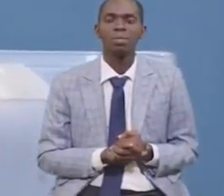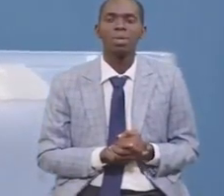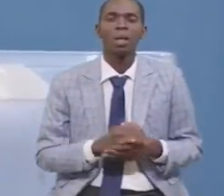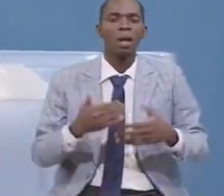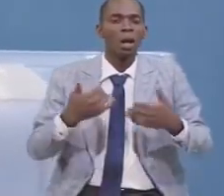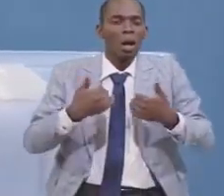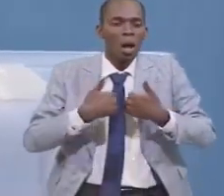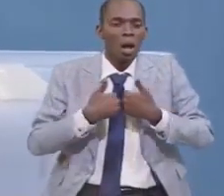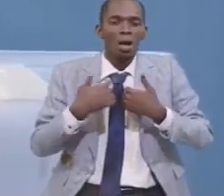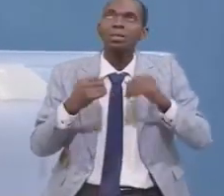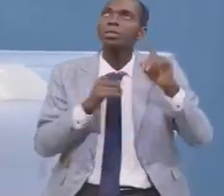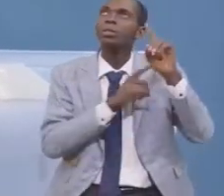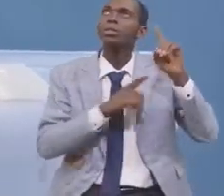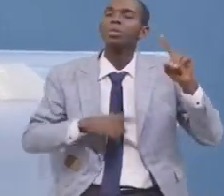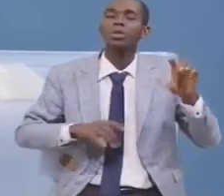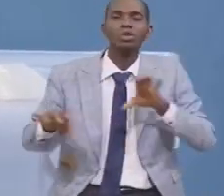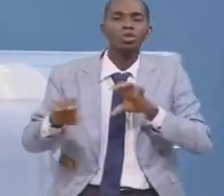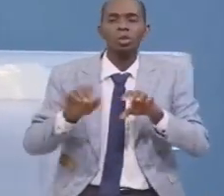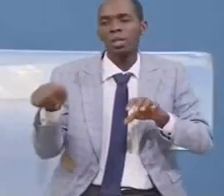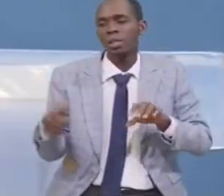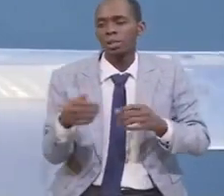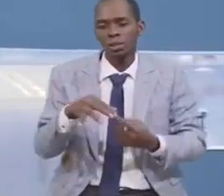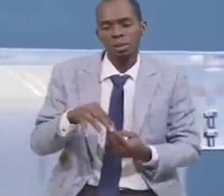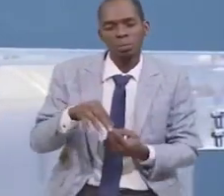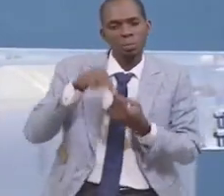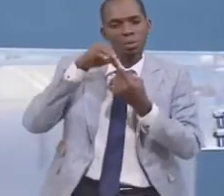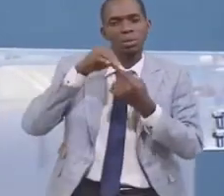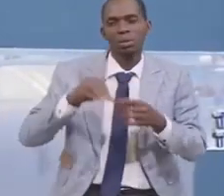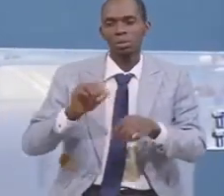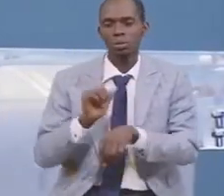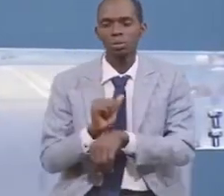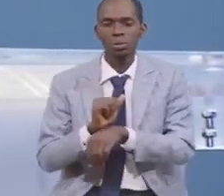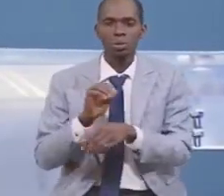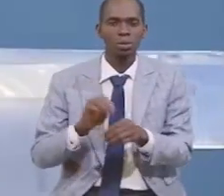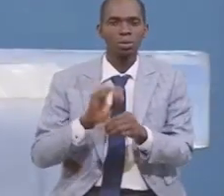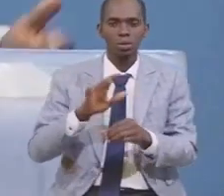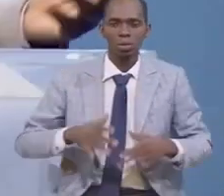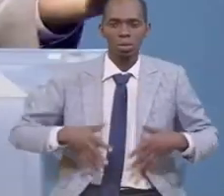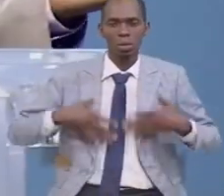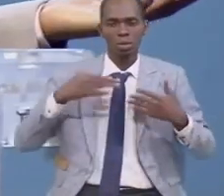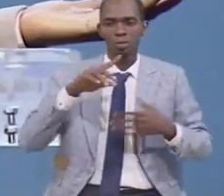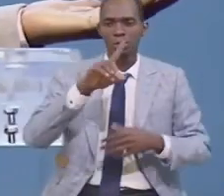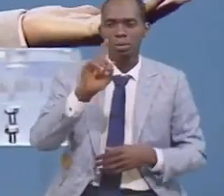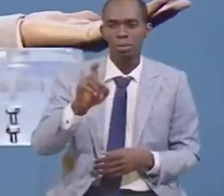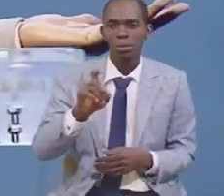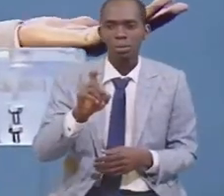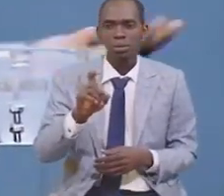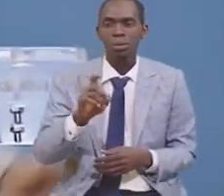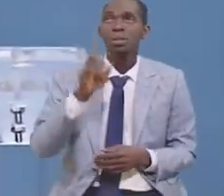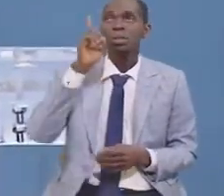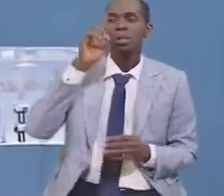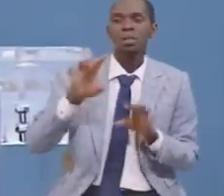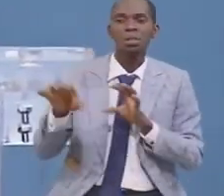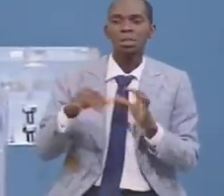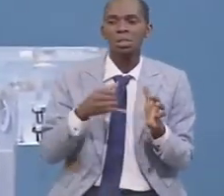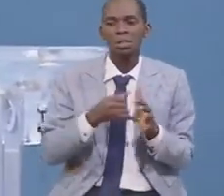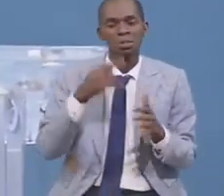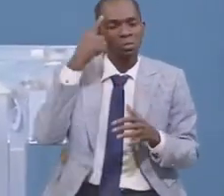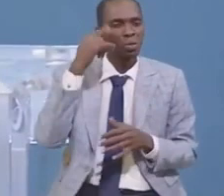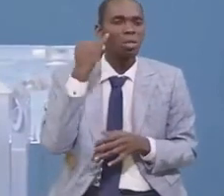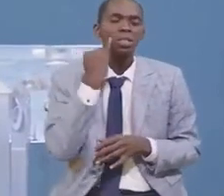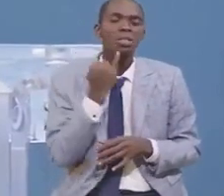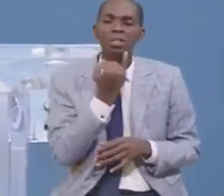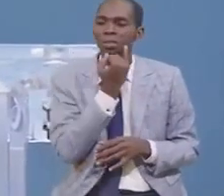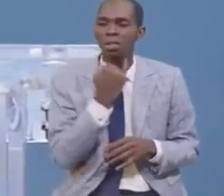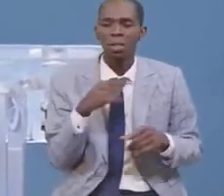done any special act in your life? ప్రభు మీ జీవితంలో ఏదైనా ప్రత్యేకమైన చర్య జరిగించారా? He did for Israel as a nation.